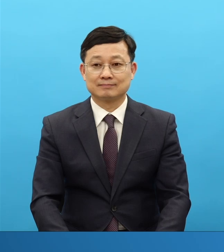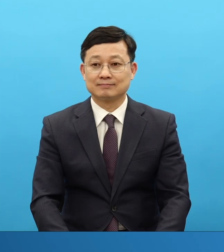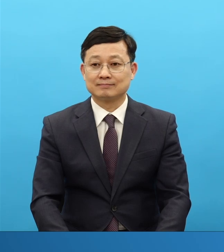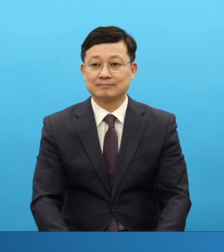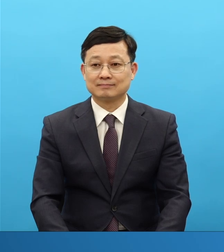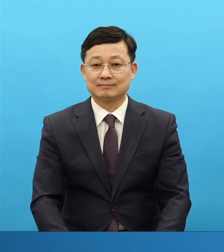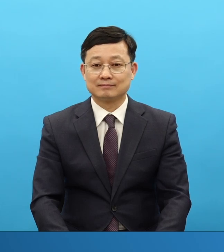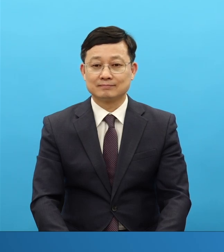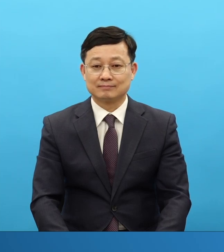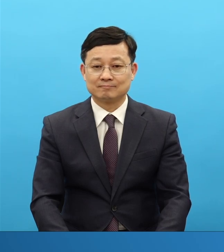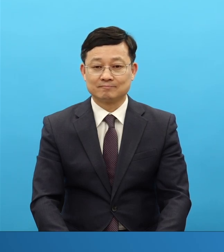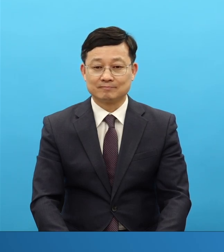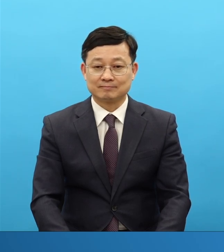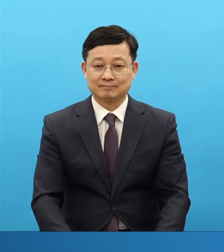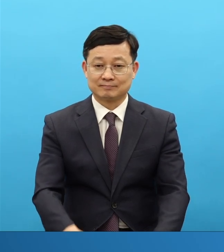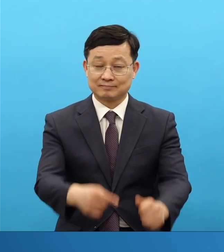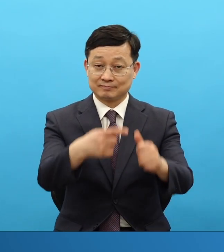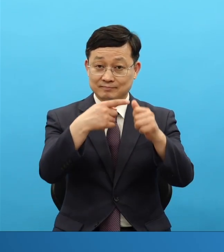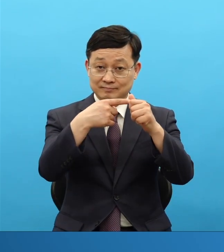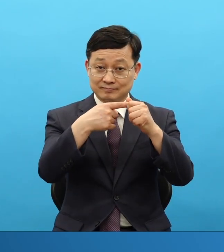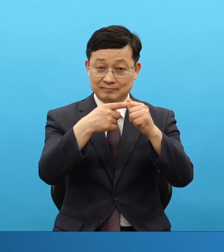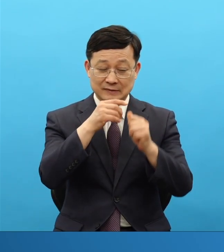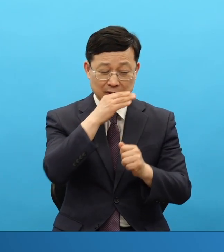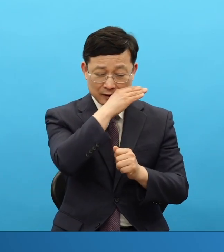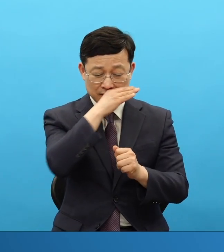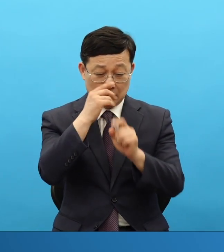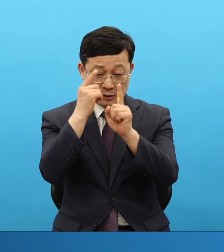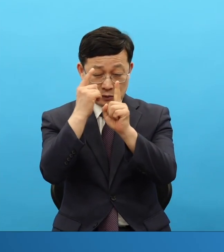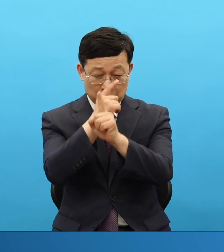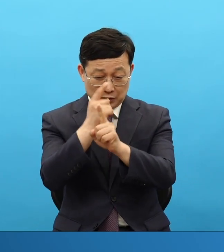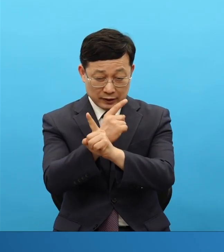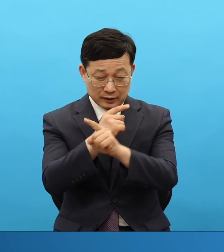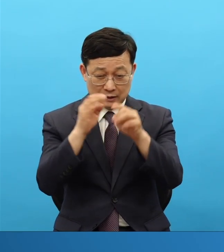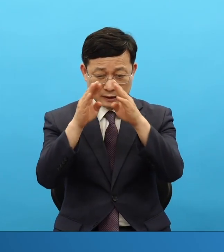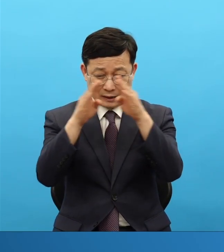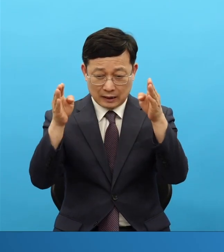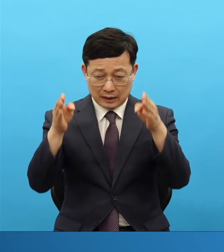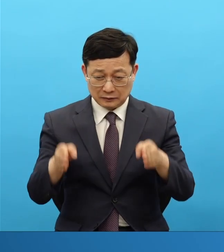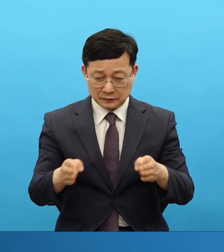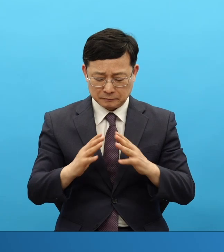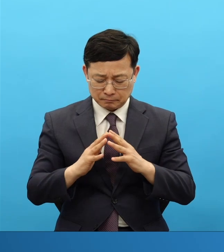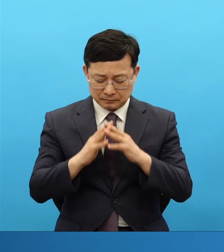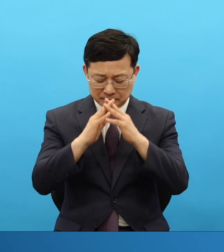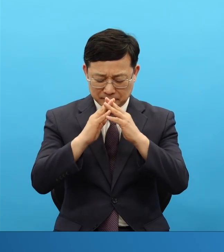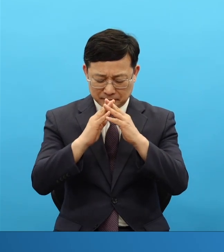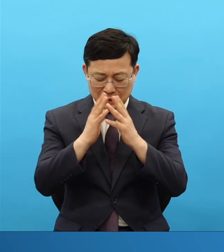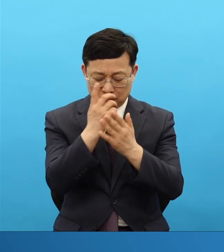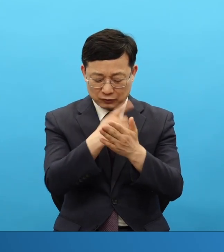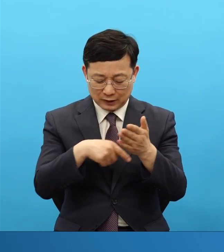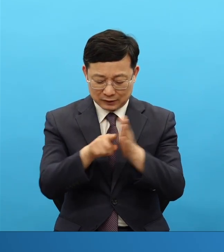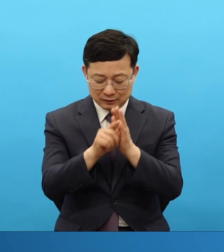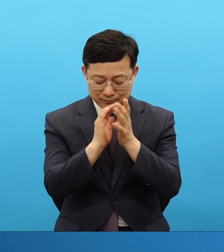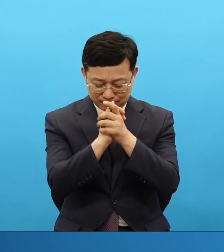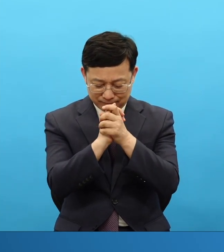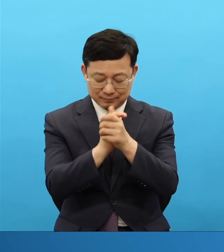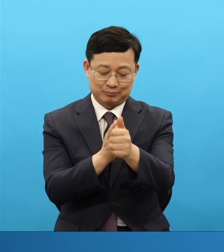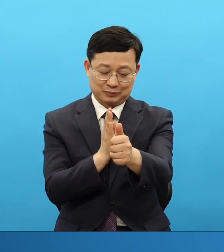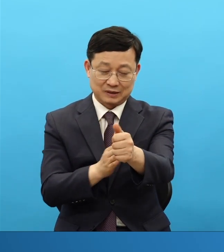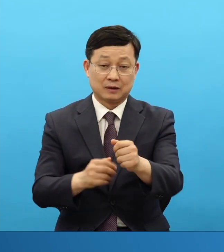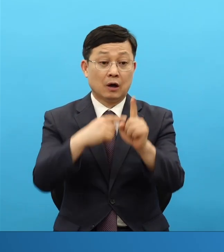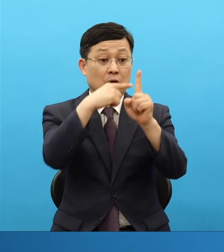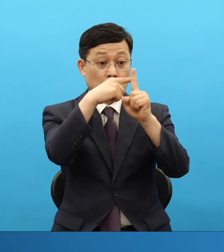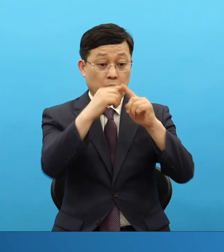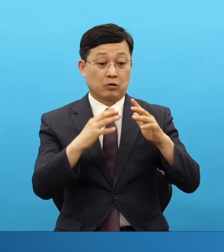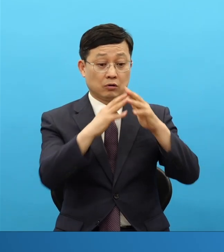지난 메시지에 나왔죠? That we had in the message last time. 중직자는 기도하셔야 됩니다. That church officers, you must pray. 교회도 만들어야